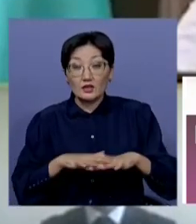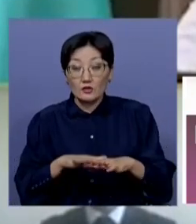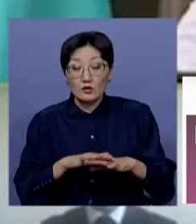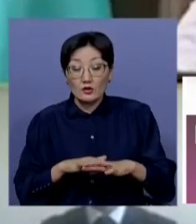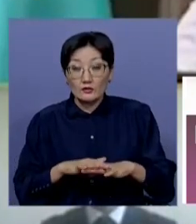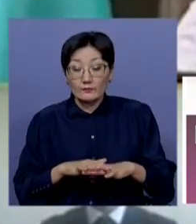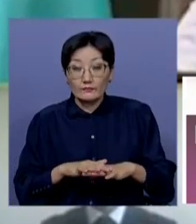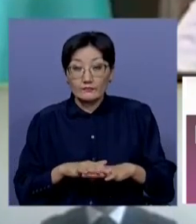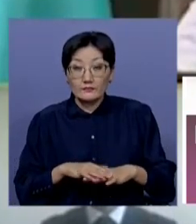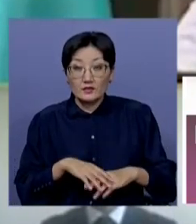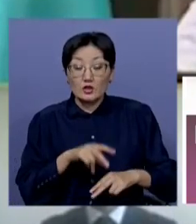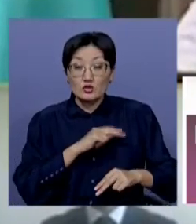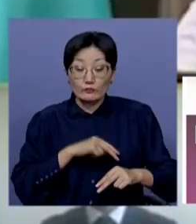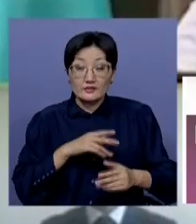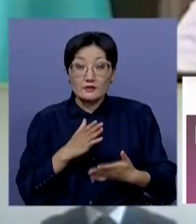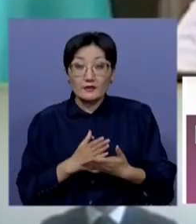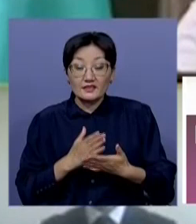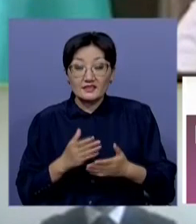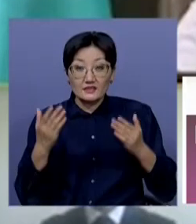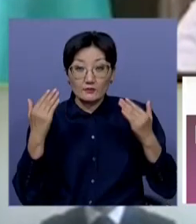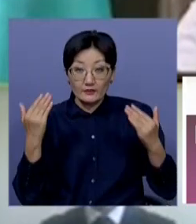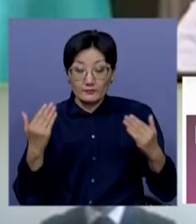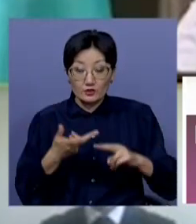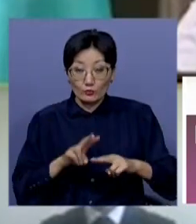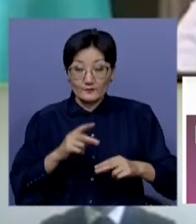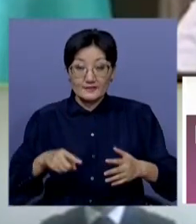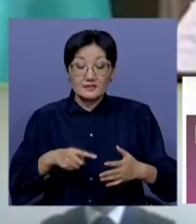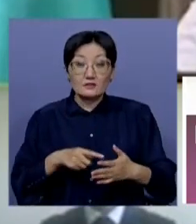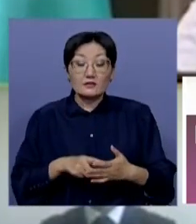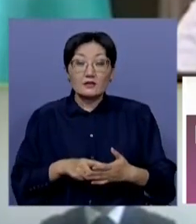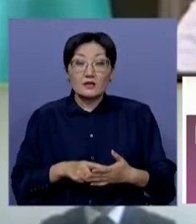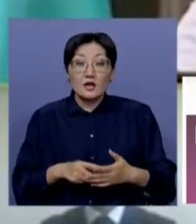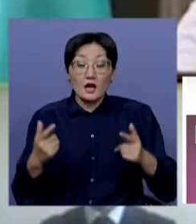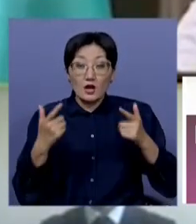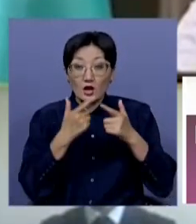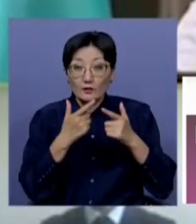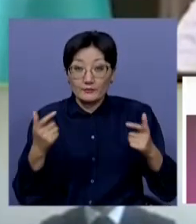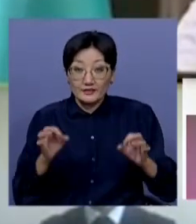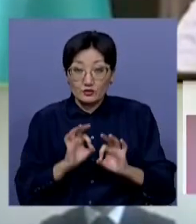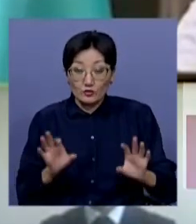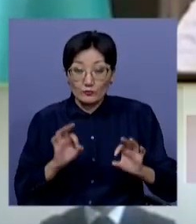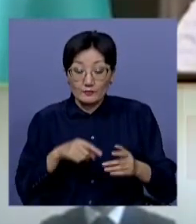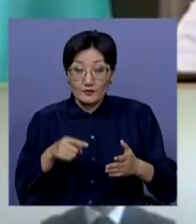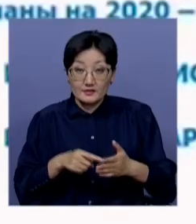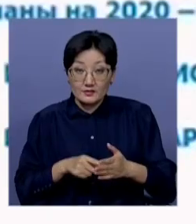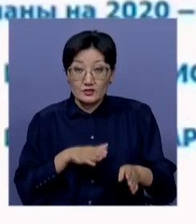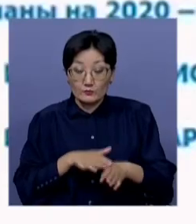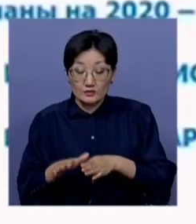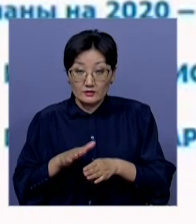осында жұмыс бар екенін білмейді. Сондықтан бұл мәселені ақпараттандыру мәселелерін қолға алу